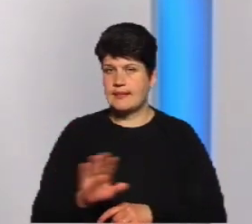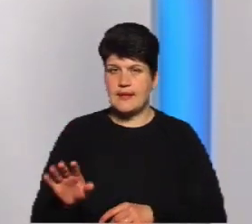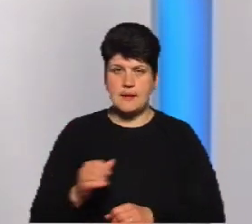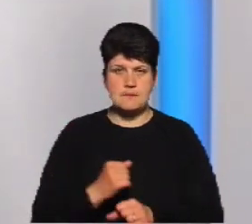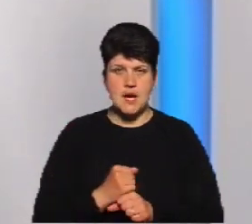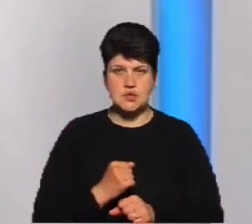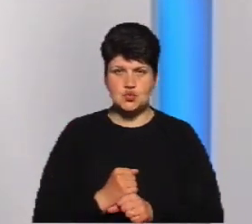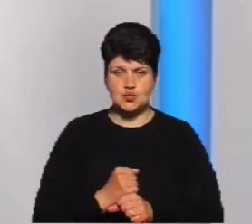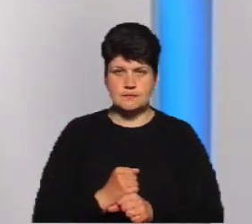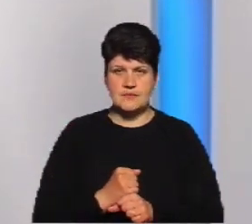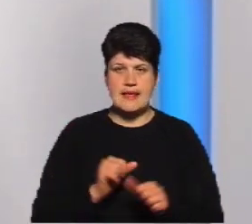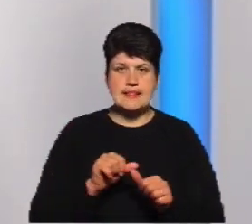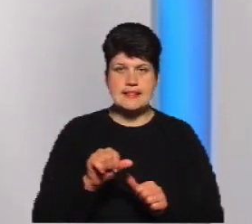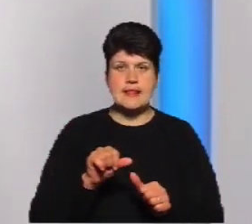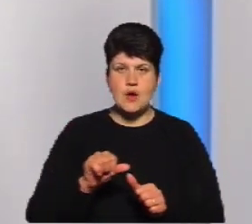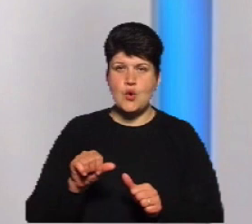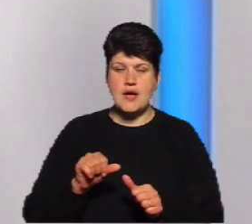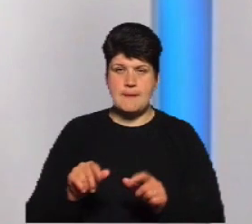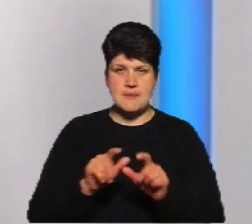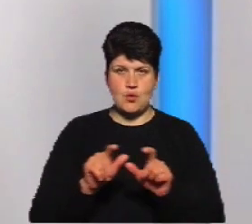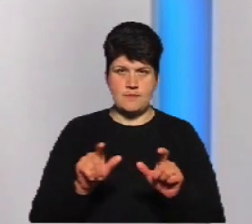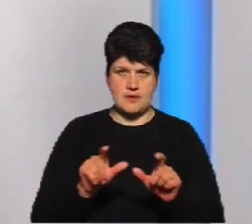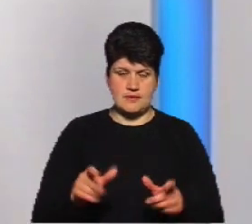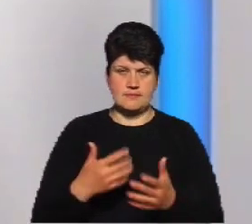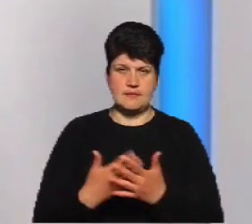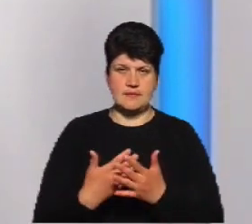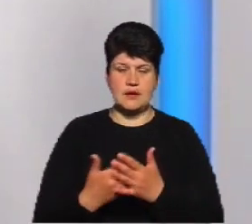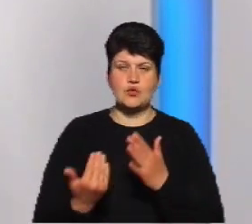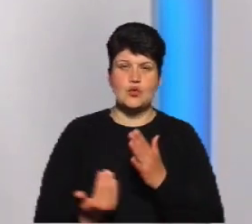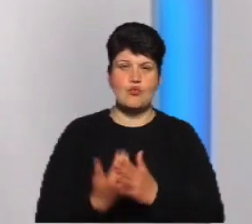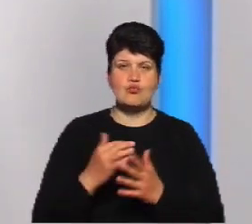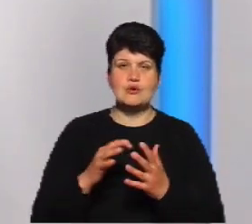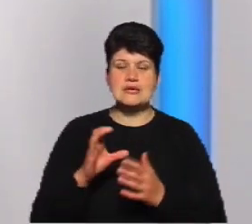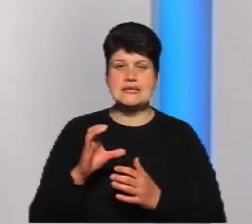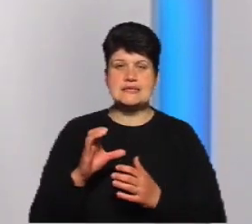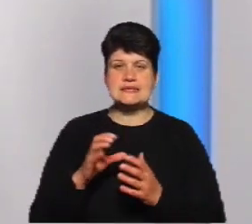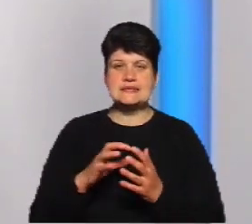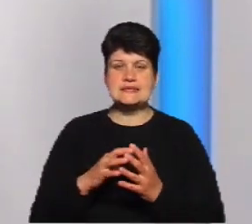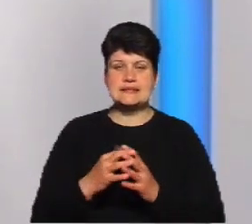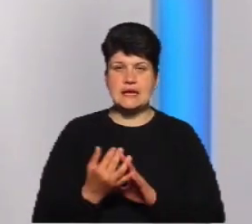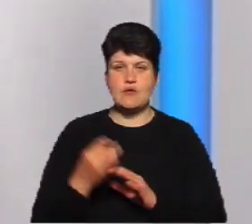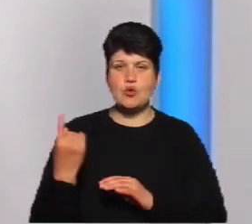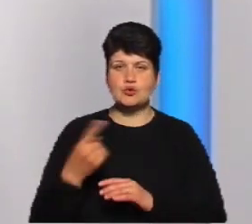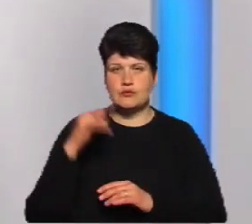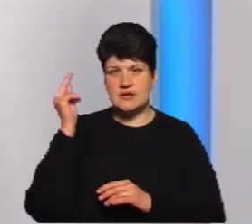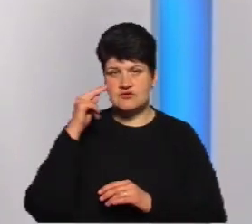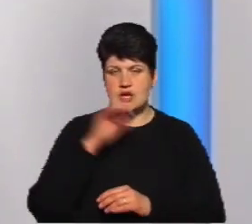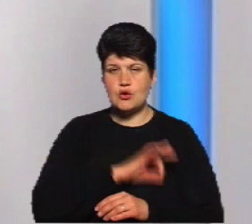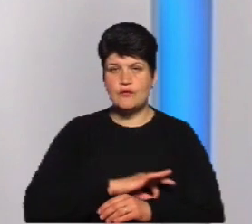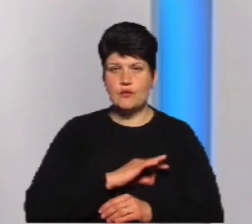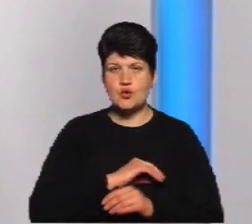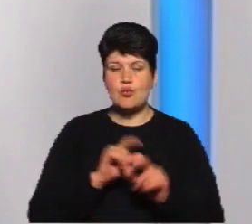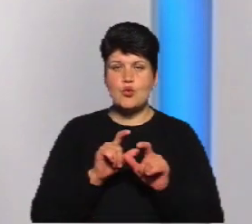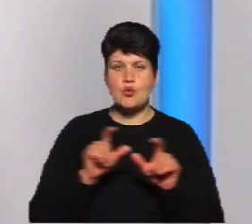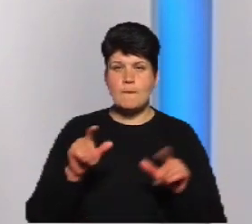на окремих об'єктах, скажімо, в Новому селі, в обласному навчально-виховному комплексі